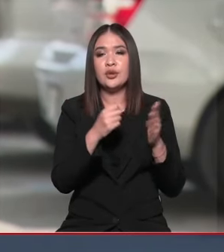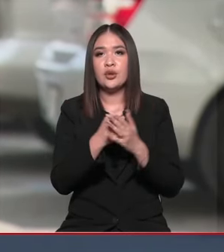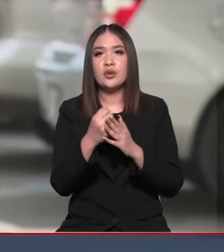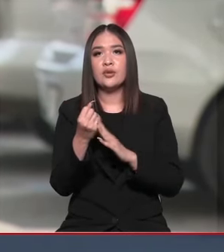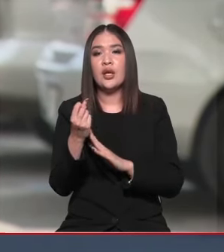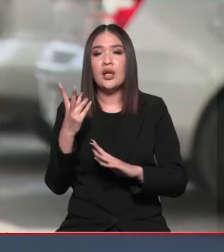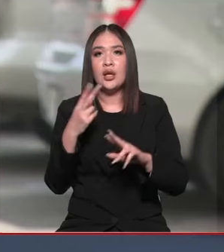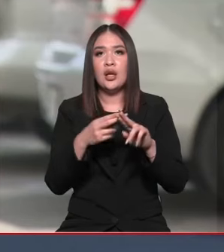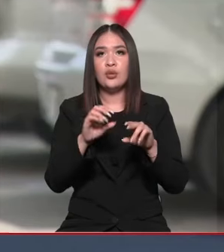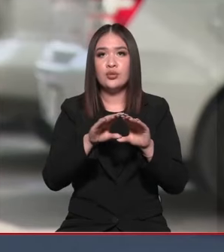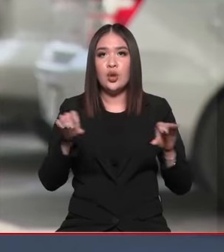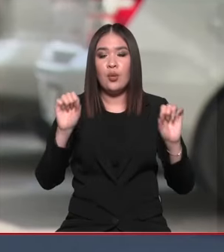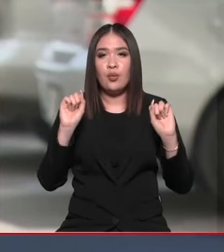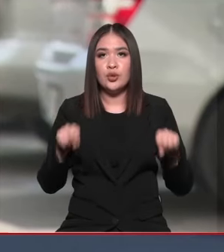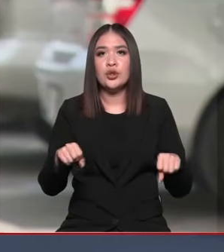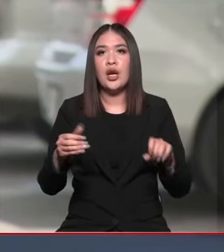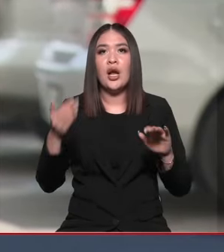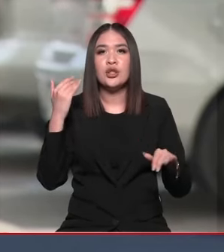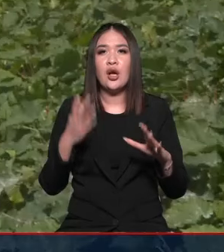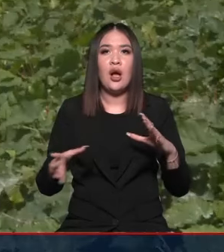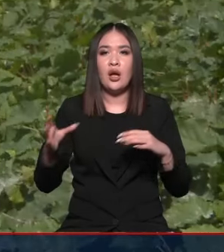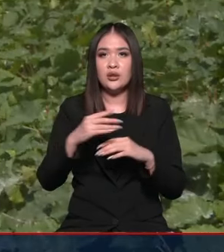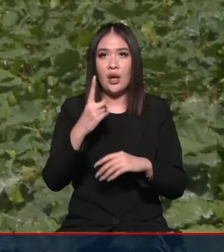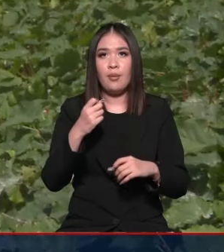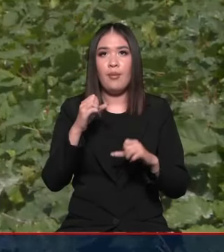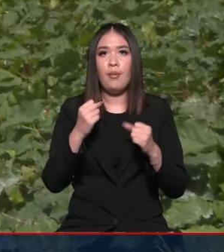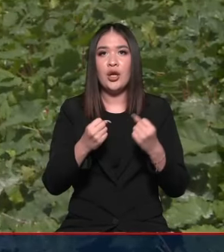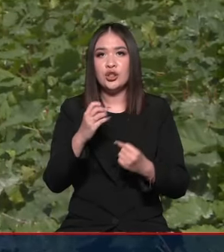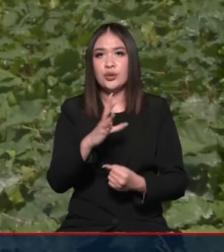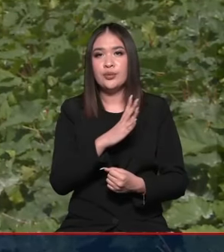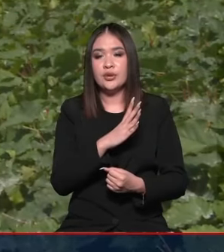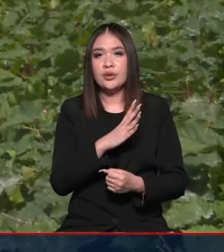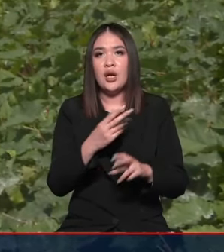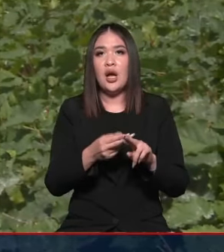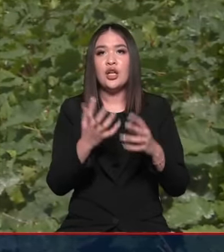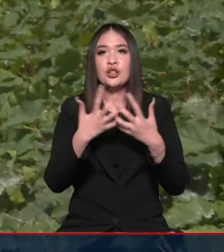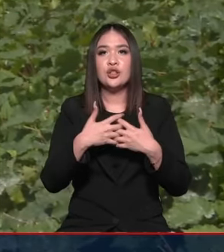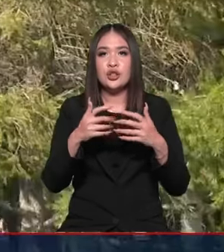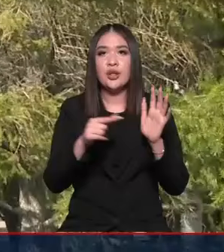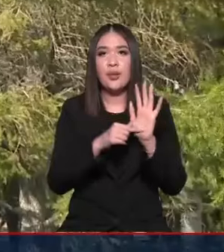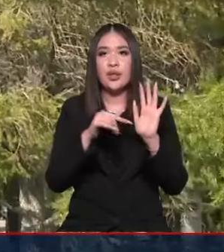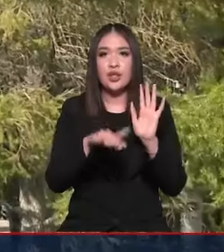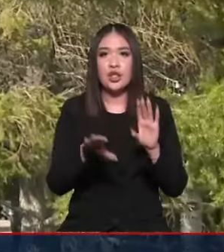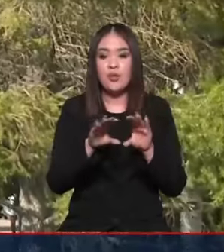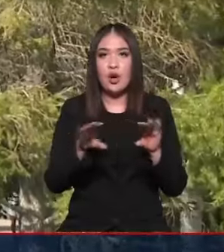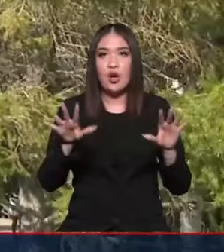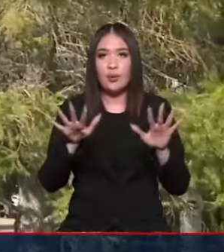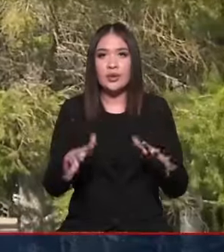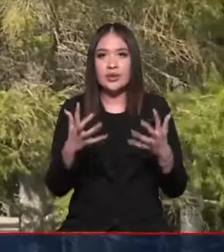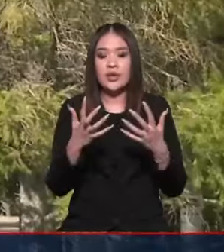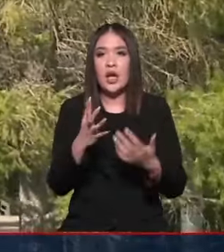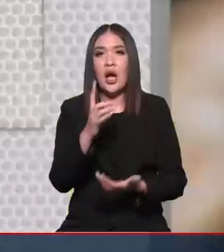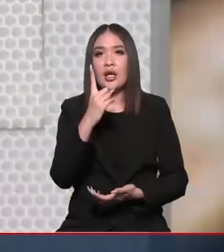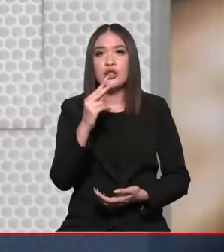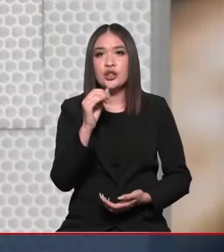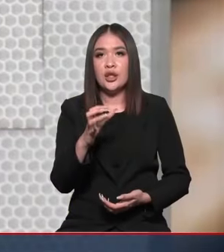может припарковаться на тех местах, где раньше весь день стояла одна машина. Сегодня в столице насчитывается около 7 тысяч парковочных мест. Один час